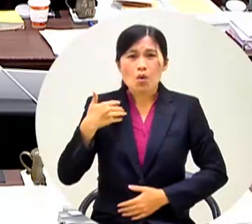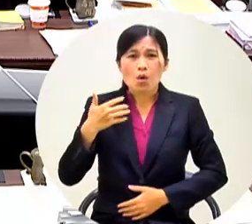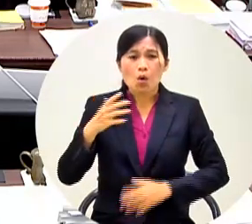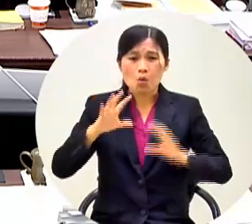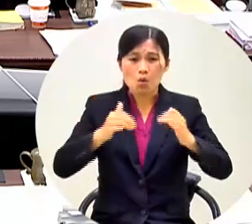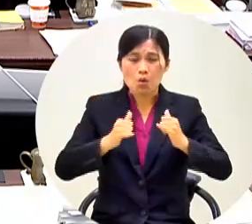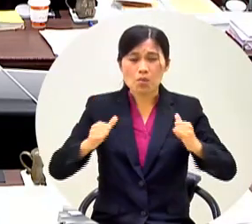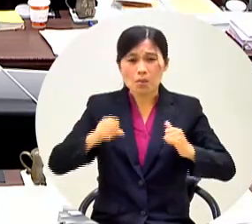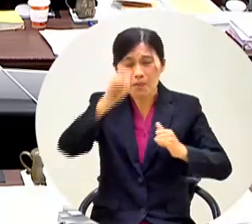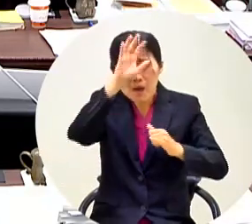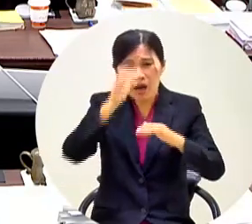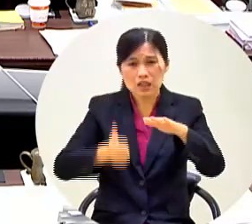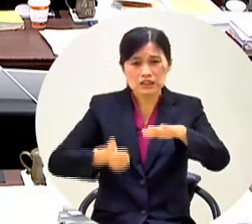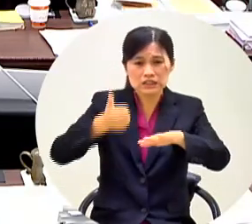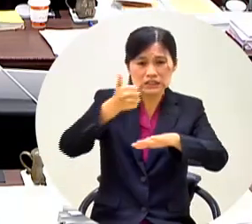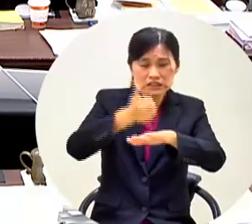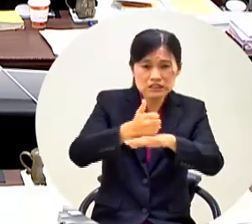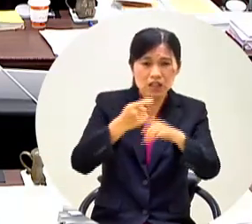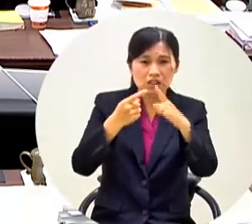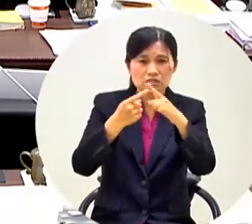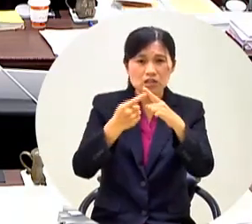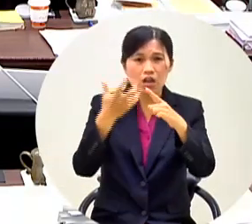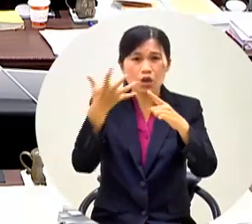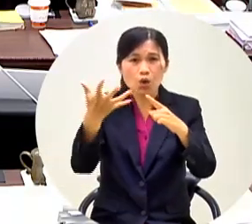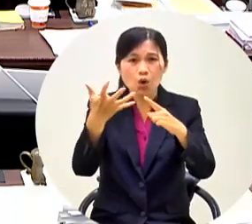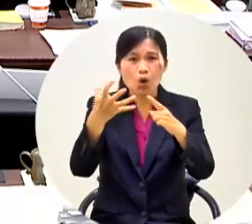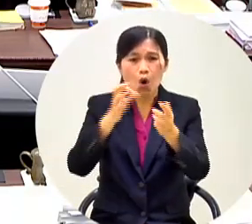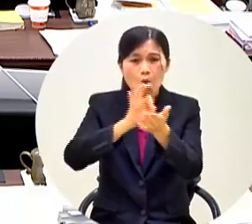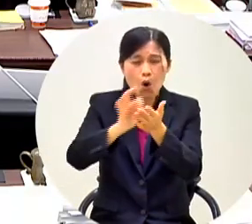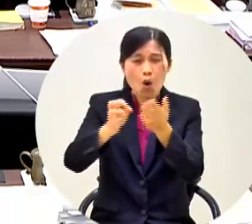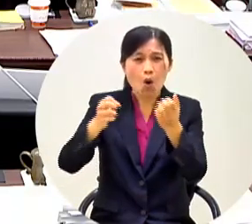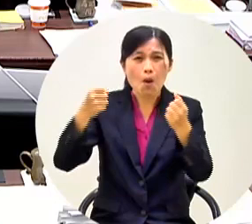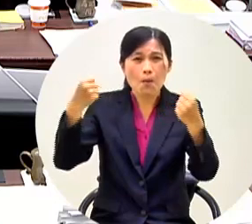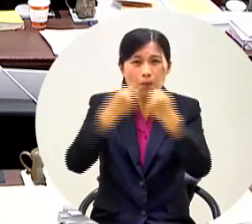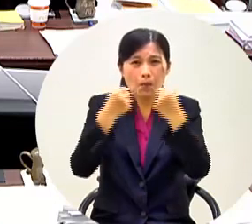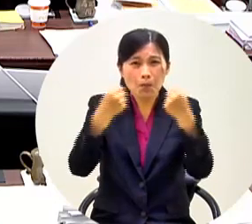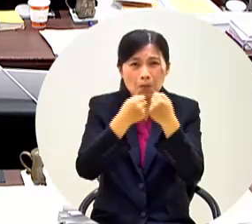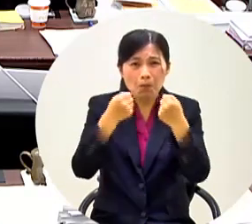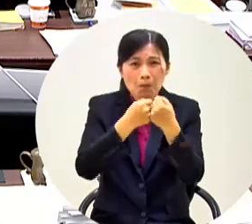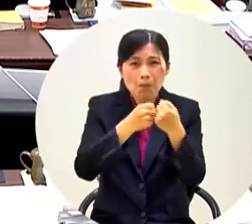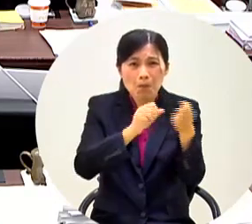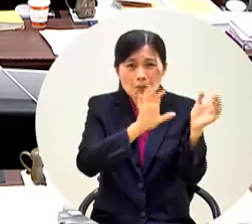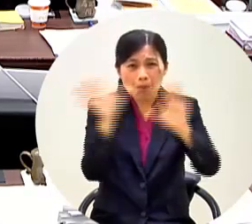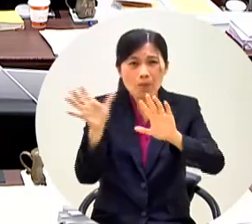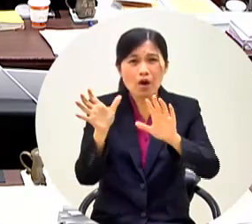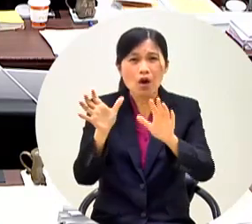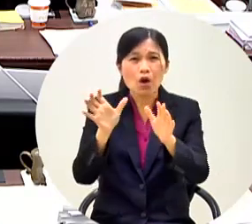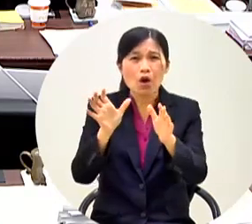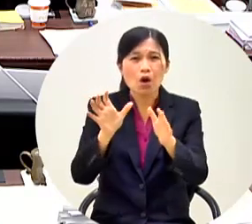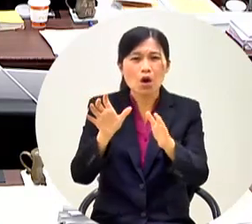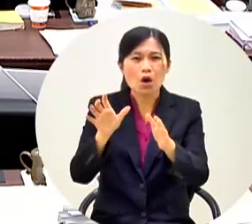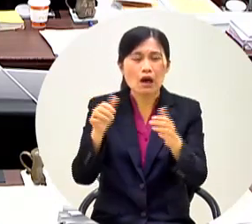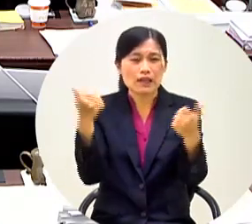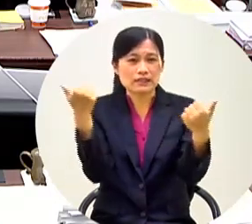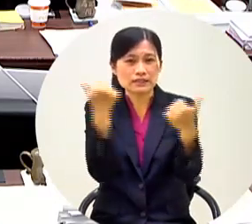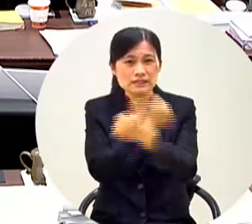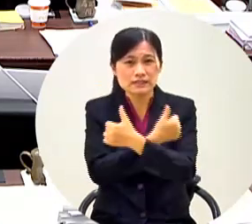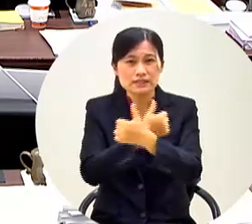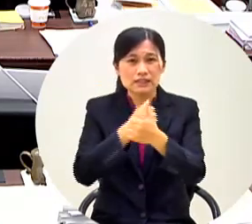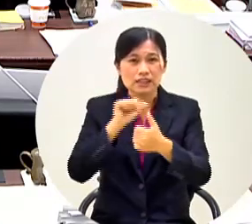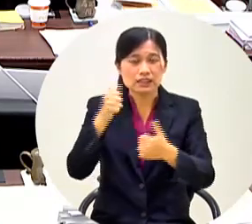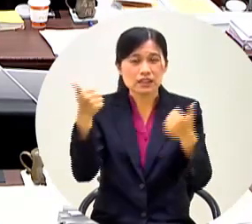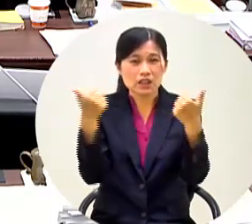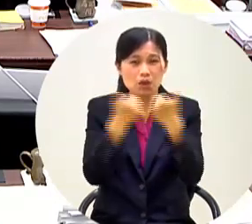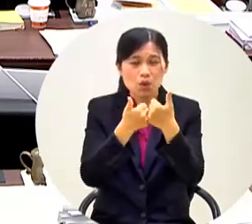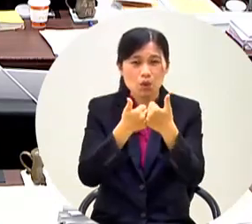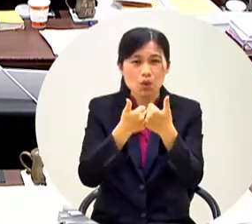用暴力的方式来取代议会的政党协商的运作。昨天在整个